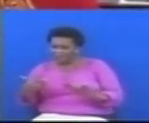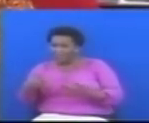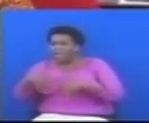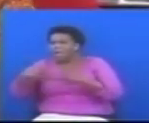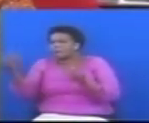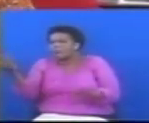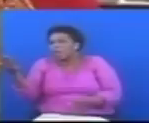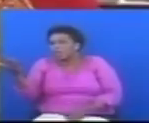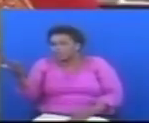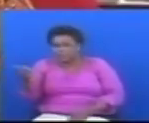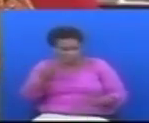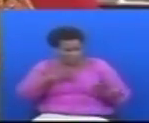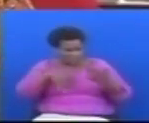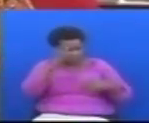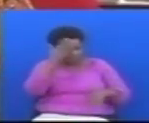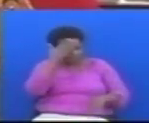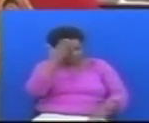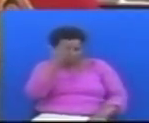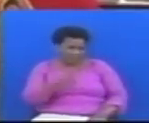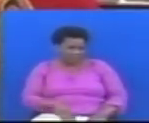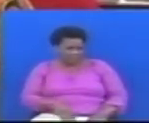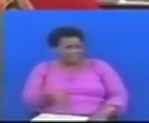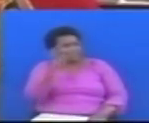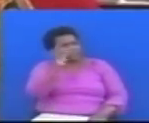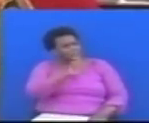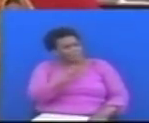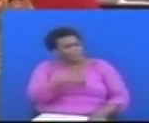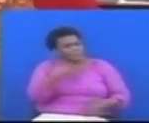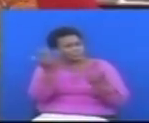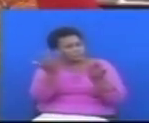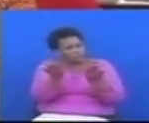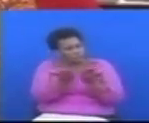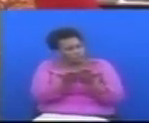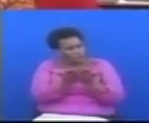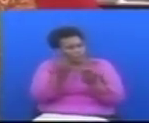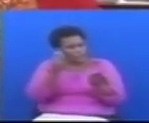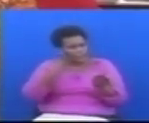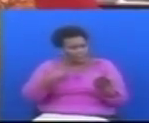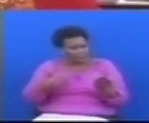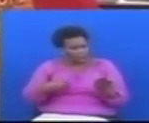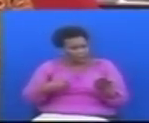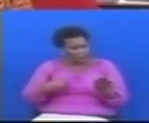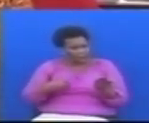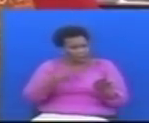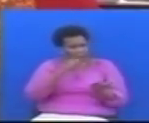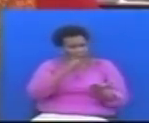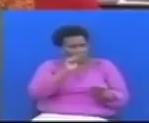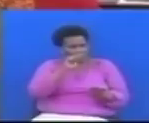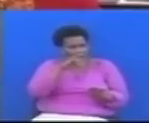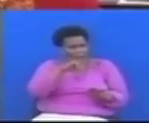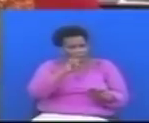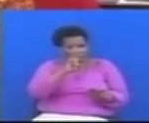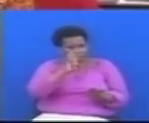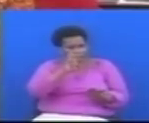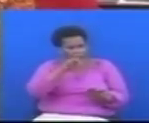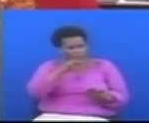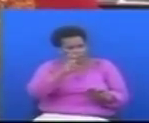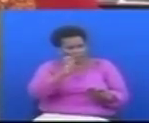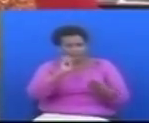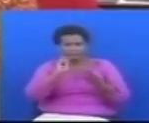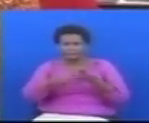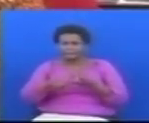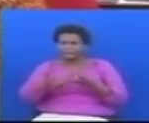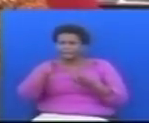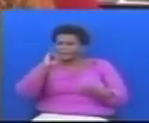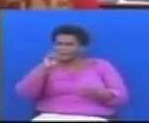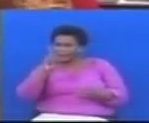sasa shule ya sekondari Matundu Hili Idete na shule ya sekondari Kamwene watapatiwa umeme ili